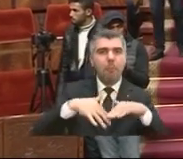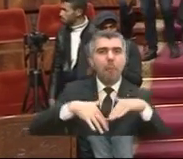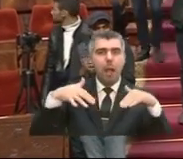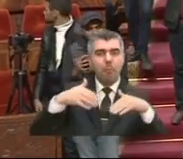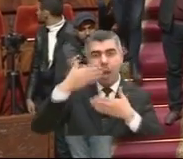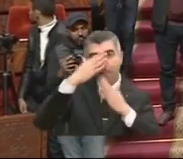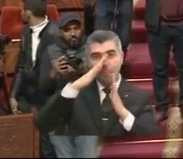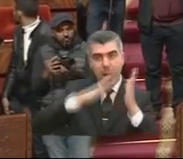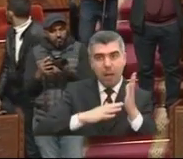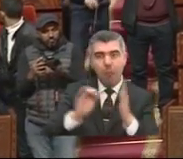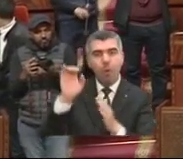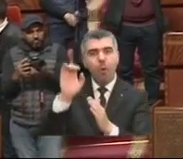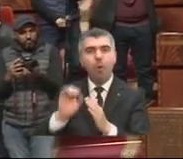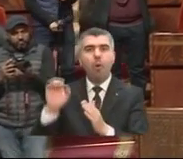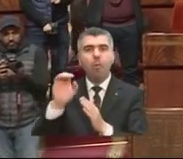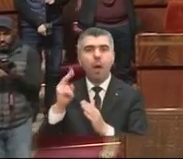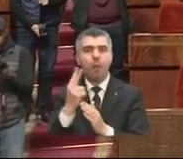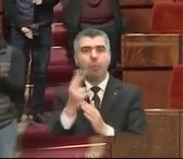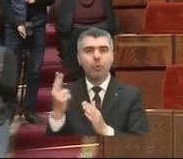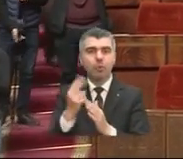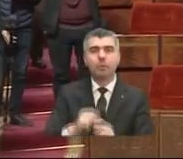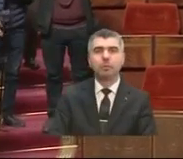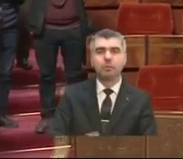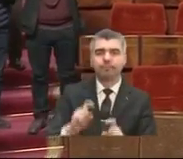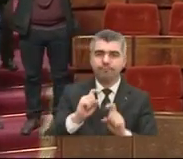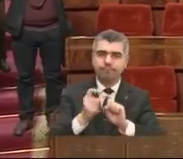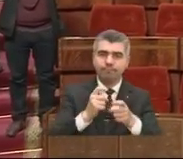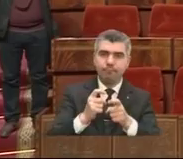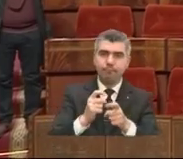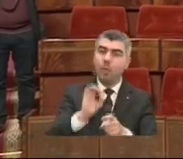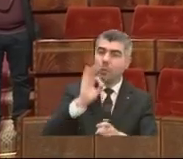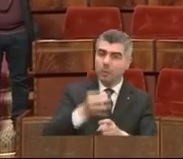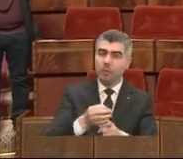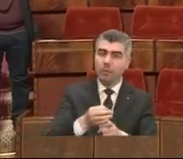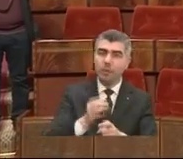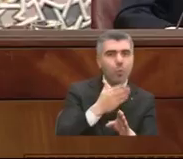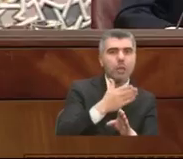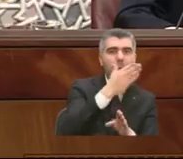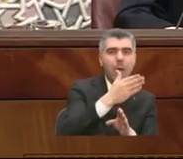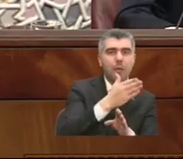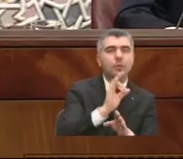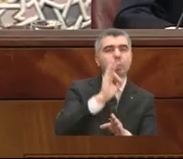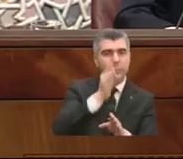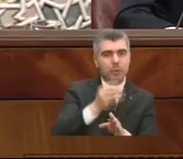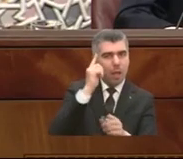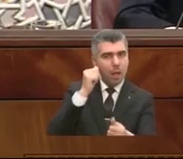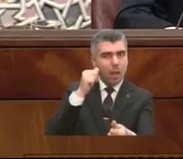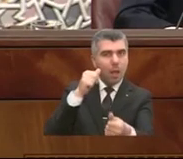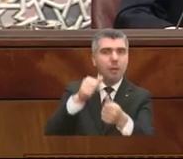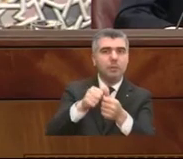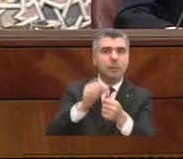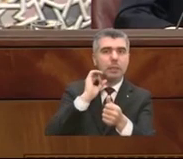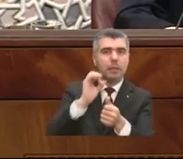بالمواثيق الدولية ذات الصلة ومضيها قدما بكل إرادية في ترسيخ وتعزيز